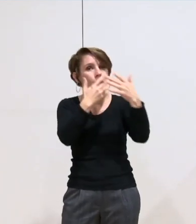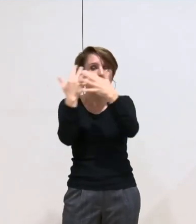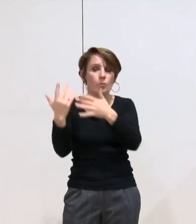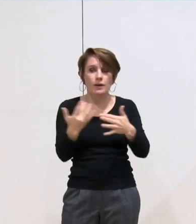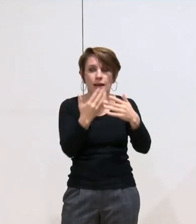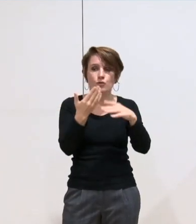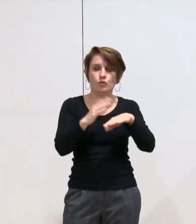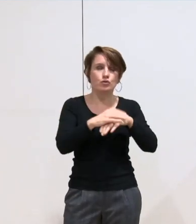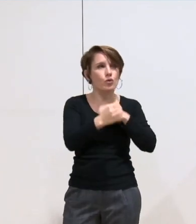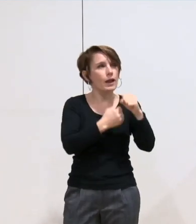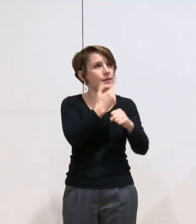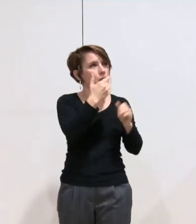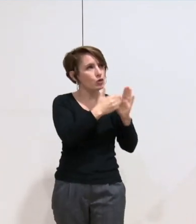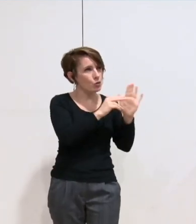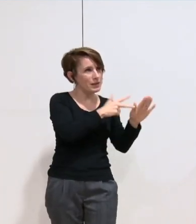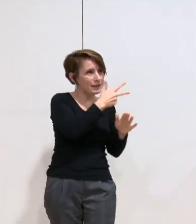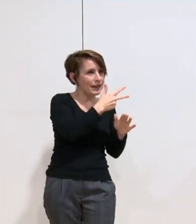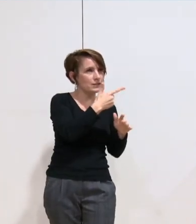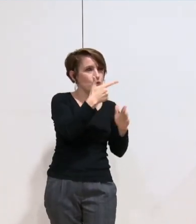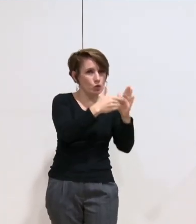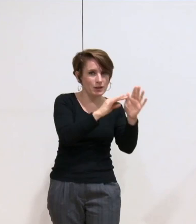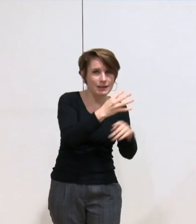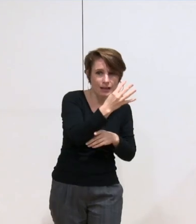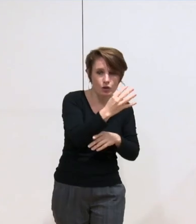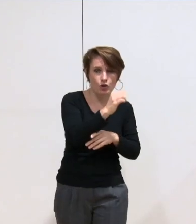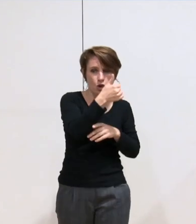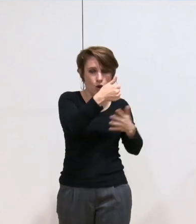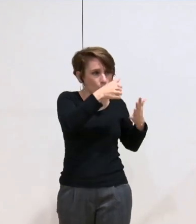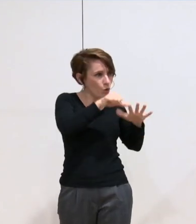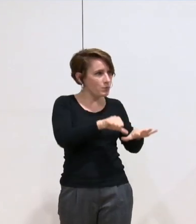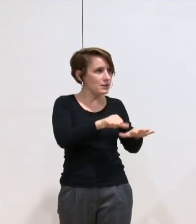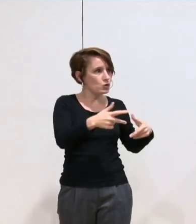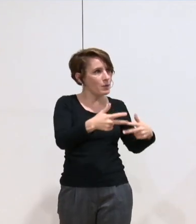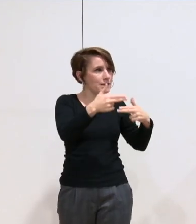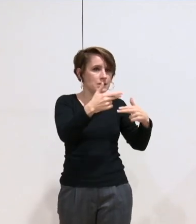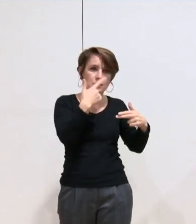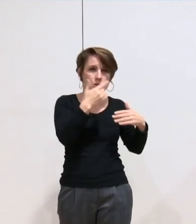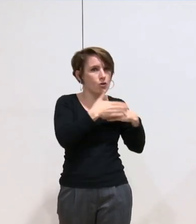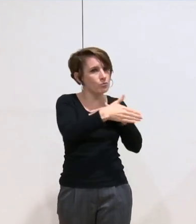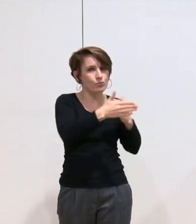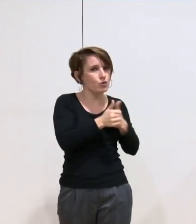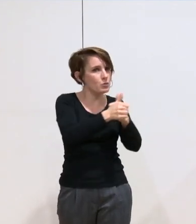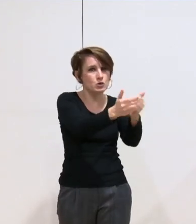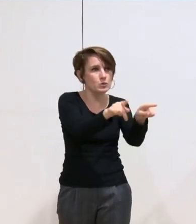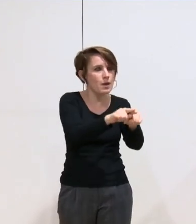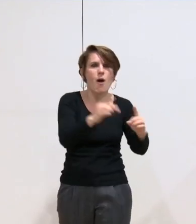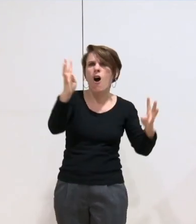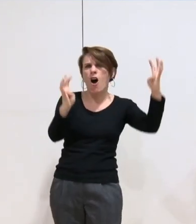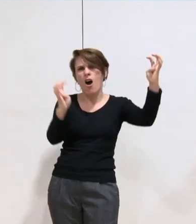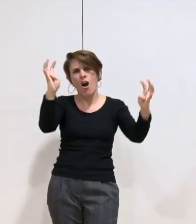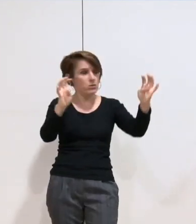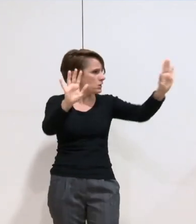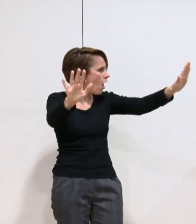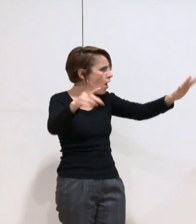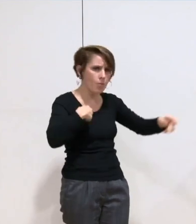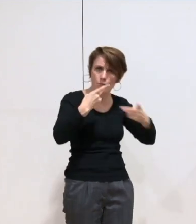2013 et 2014, le premier semestre prenait à peu près la même direction. Ah mais attendez, je dis les choses,